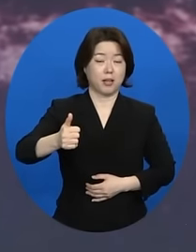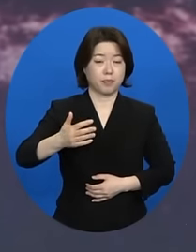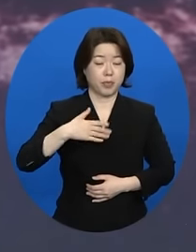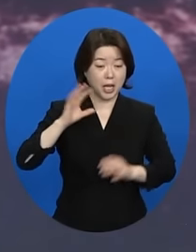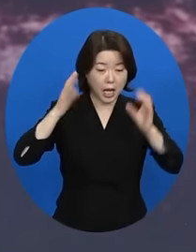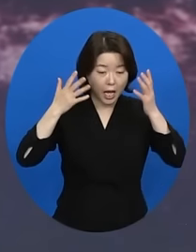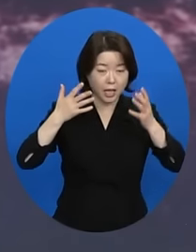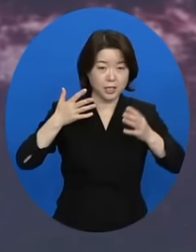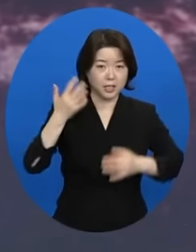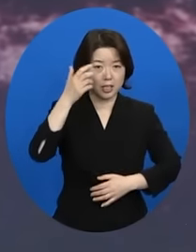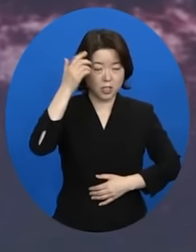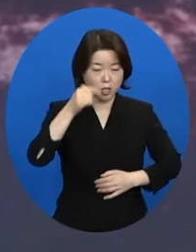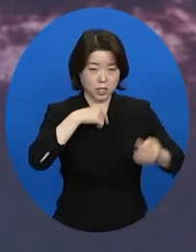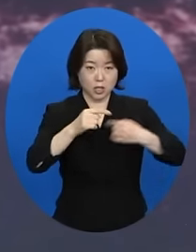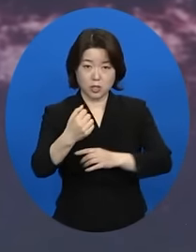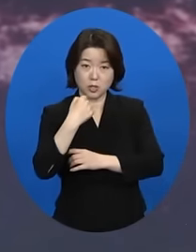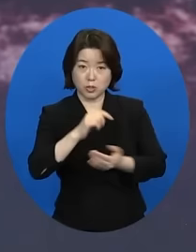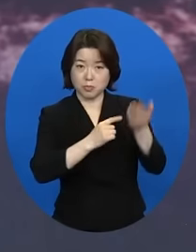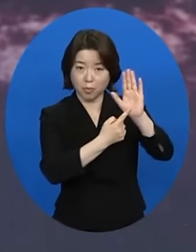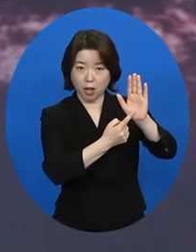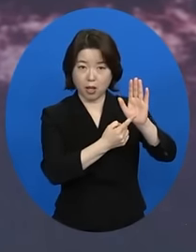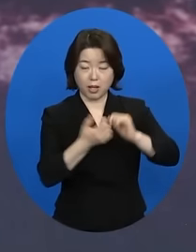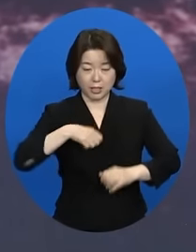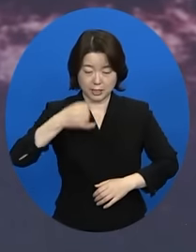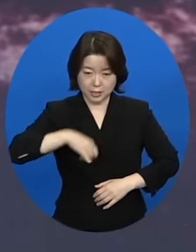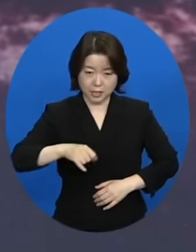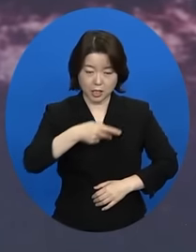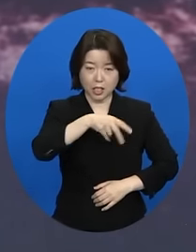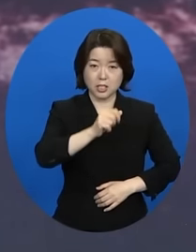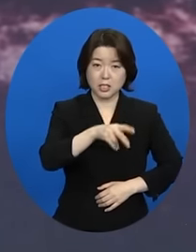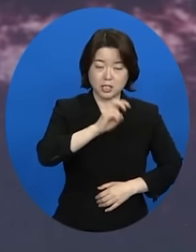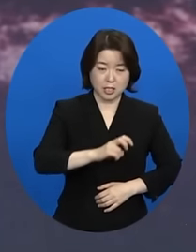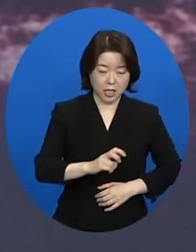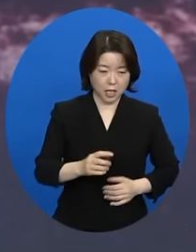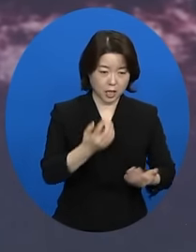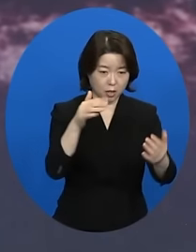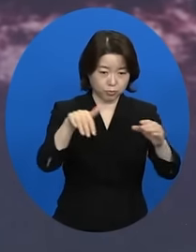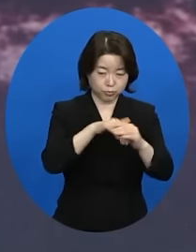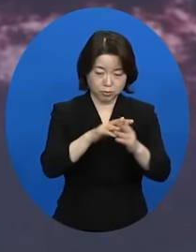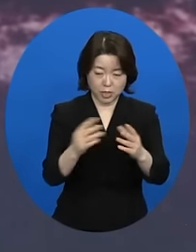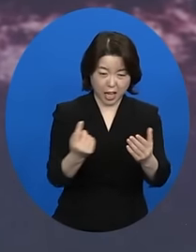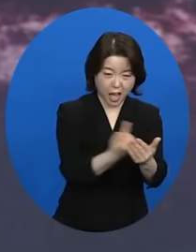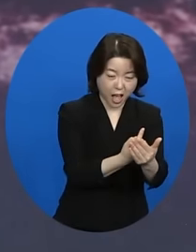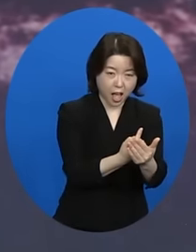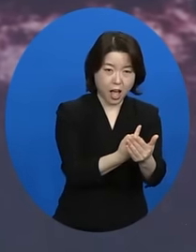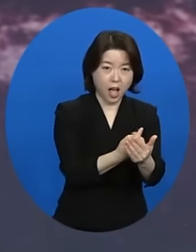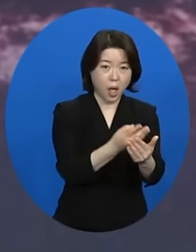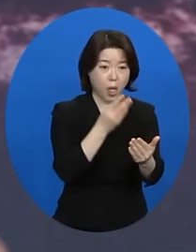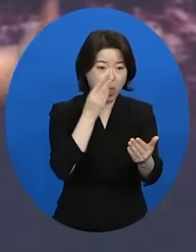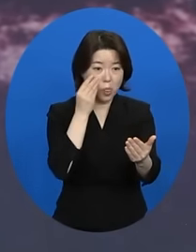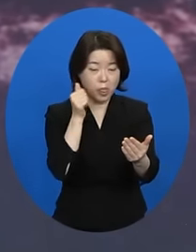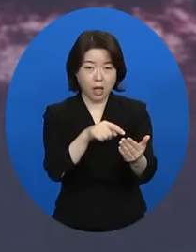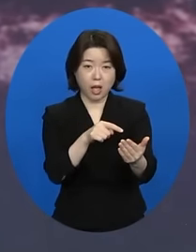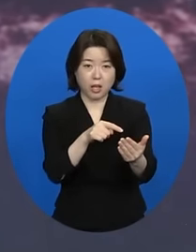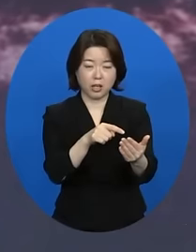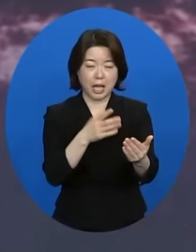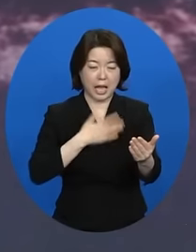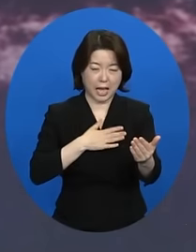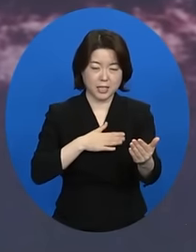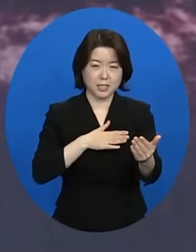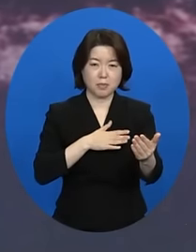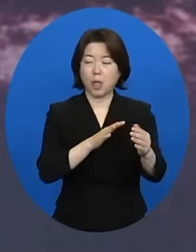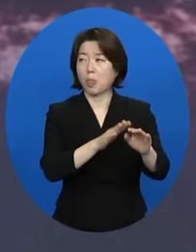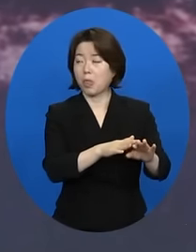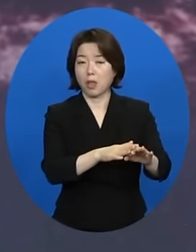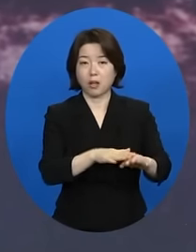리더십을 발휘하고 있느냐, 정말 우리의 자녀들이 세계 문화에 동화되어가는 것을 알고도 묵인하고 있다가 나중에 징계를